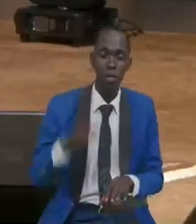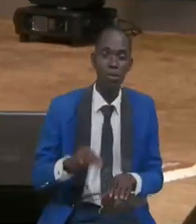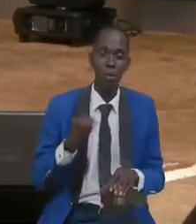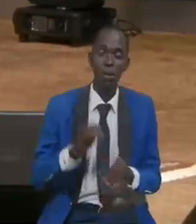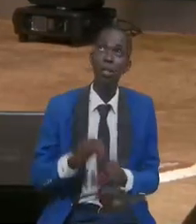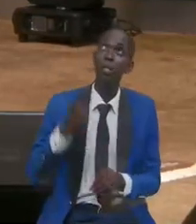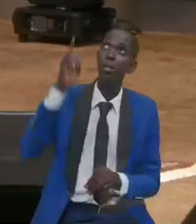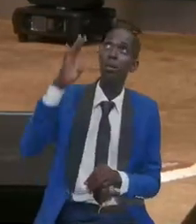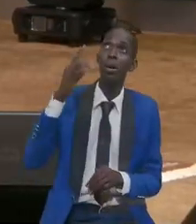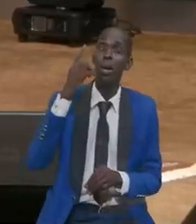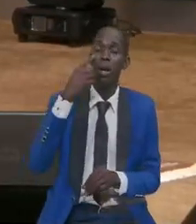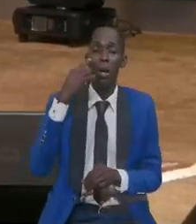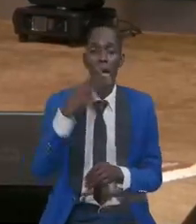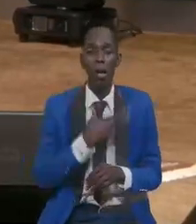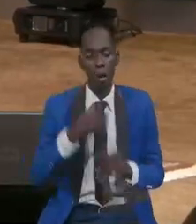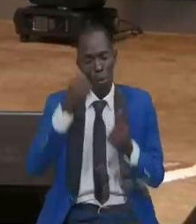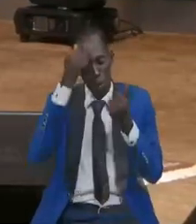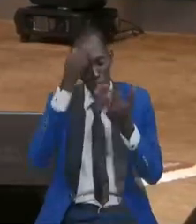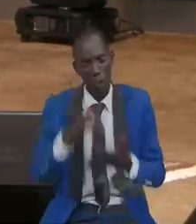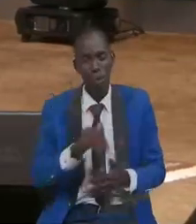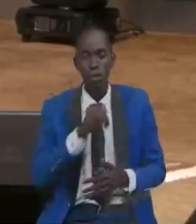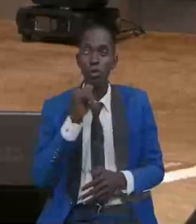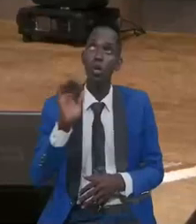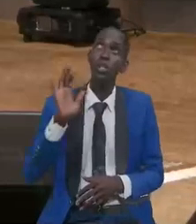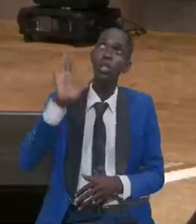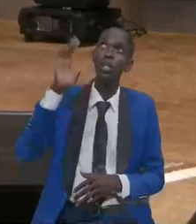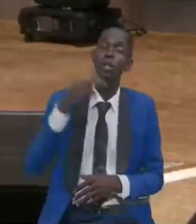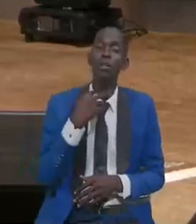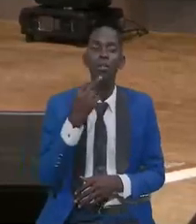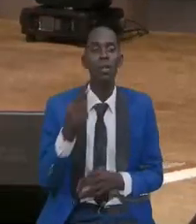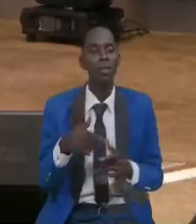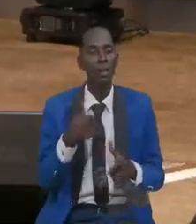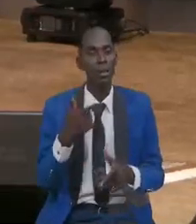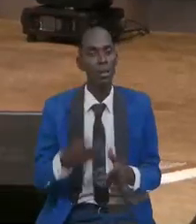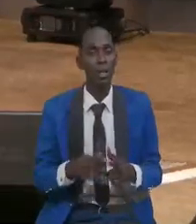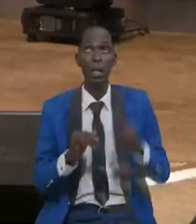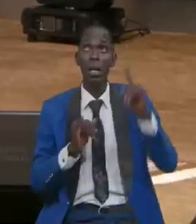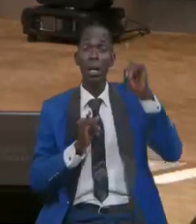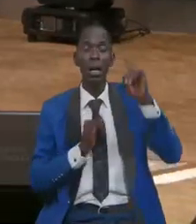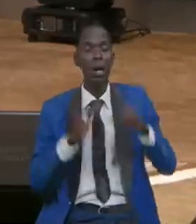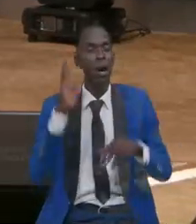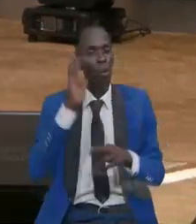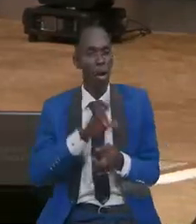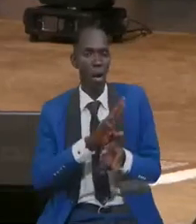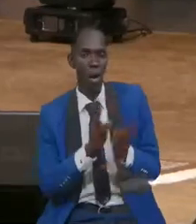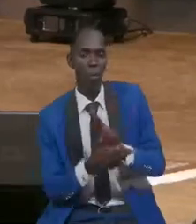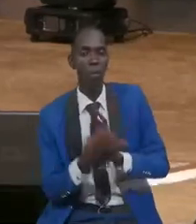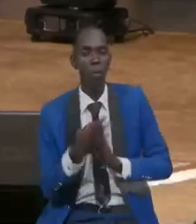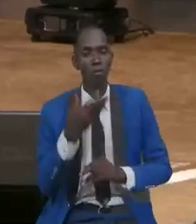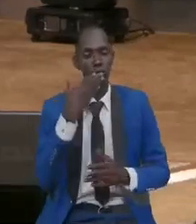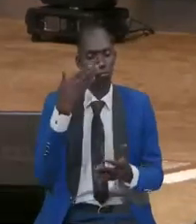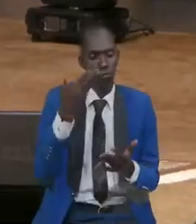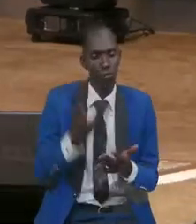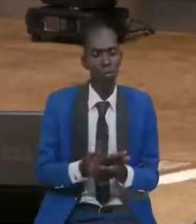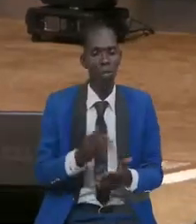pas ma voix, je me repens du bien que j'avais eu l'intention de lui